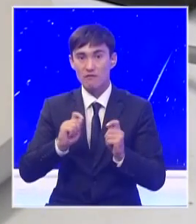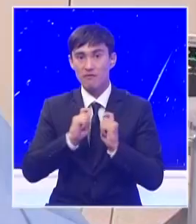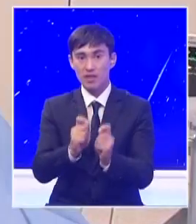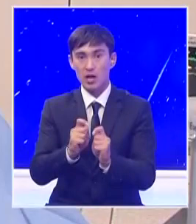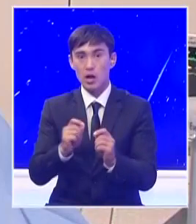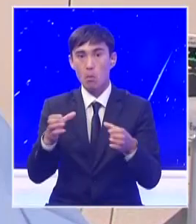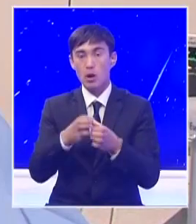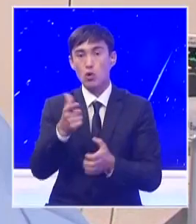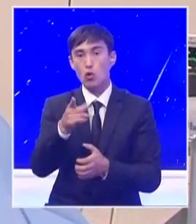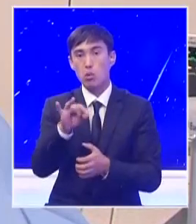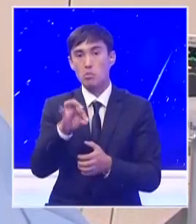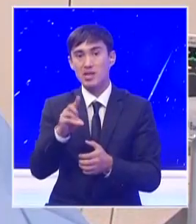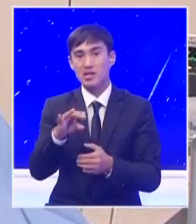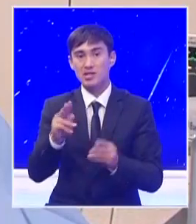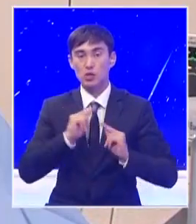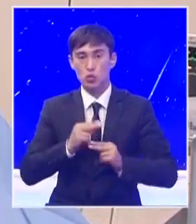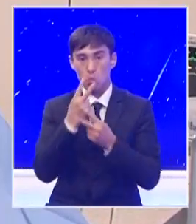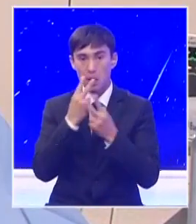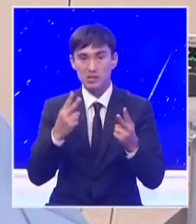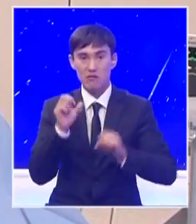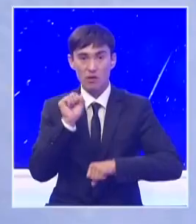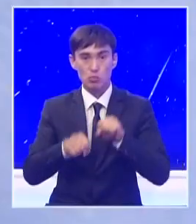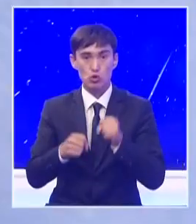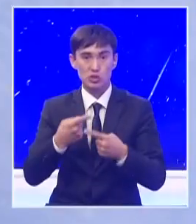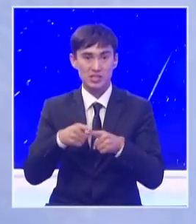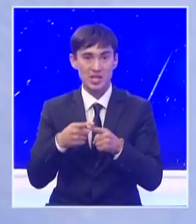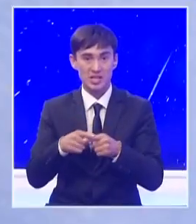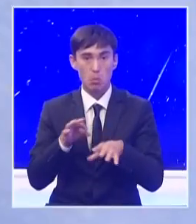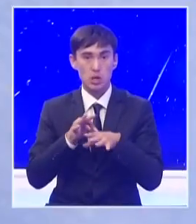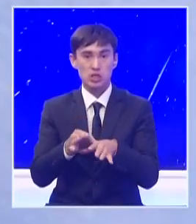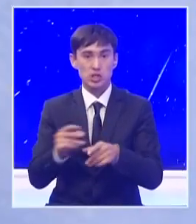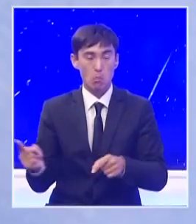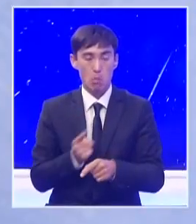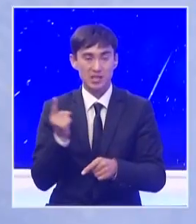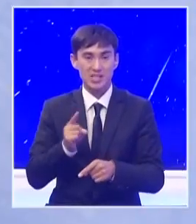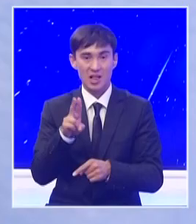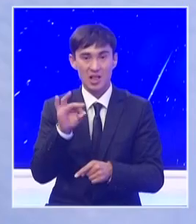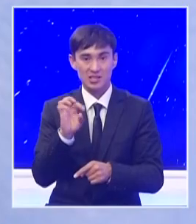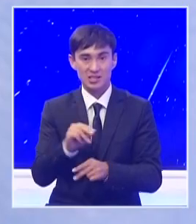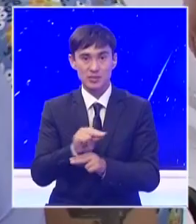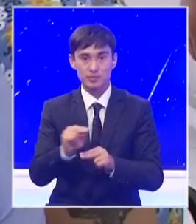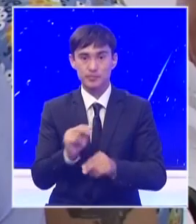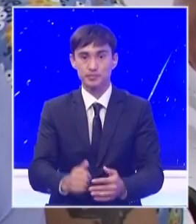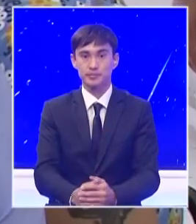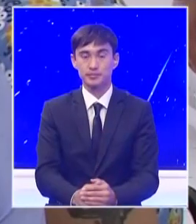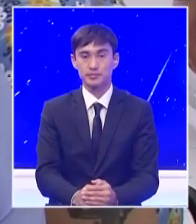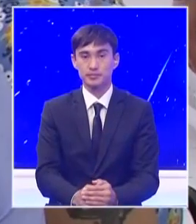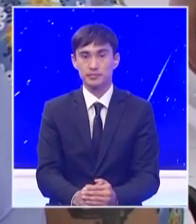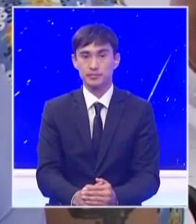Global Medical. Ее же сотрудники продемонстрировали возможности техники на прошедшем мастер-классе.